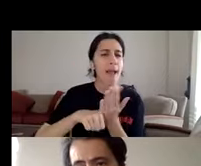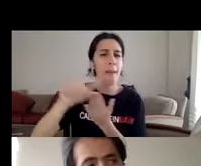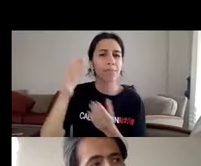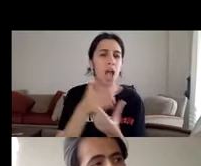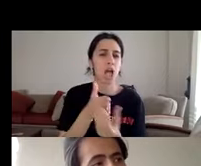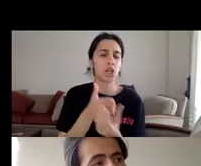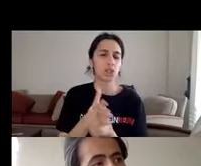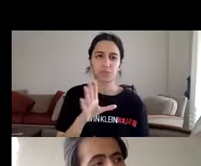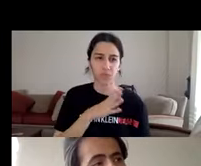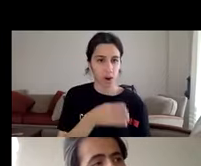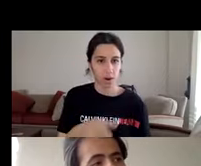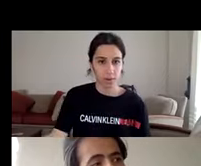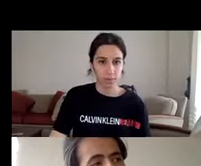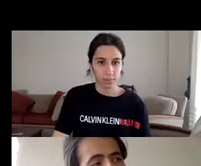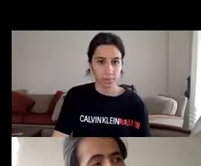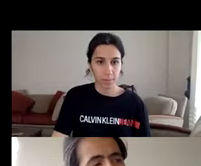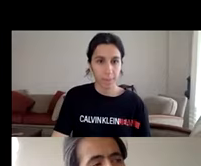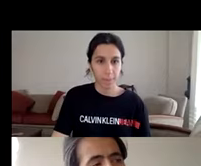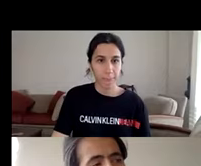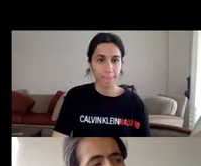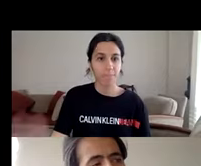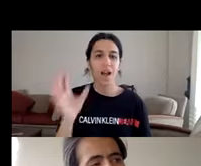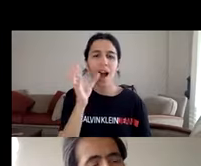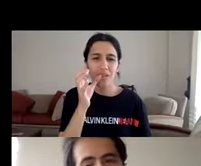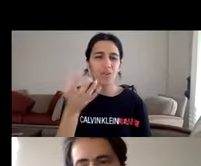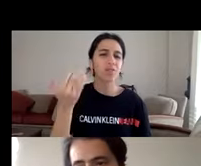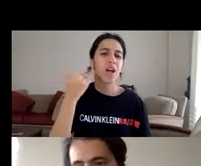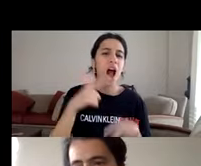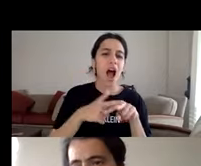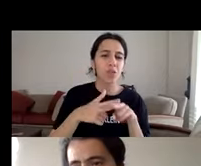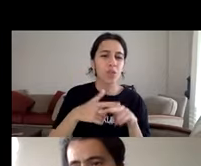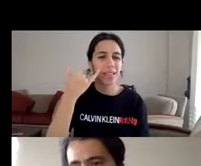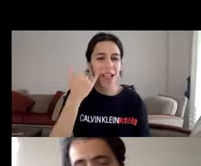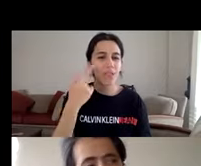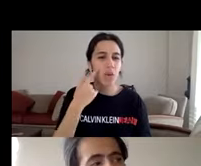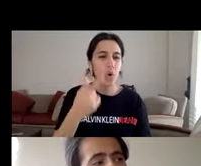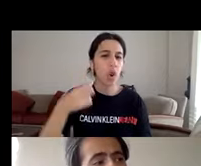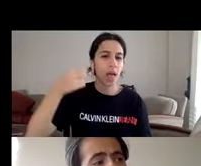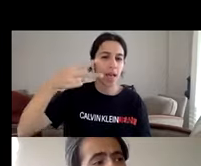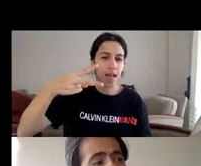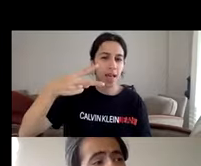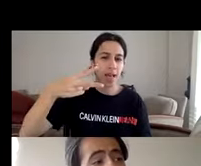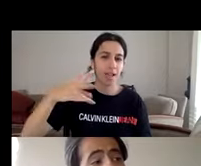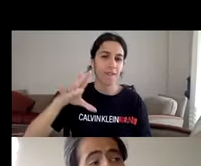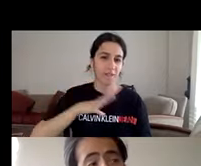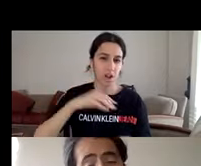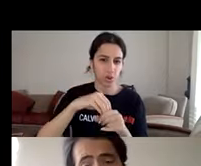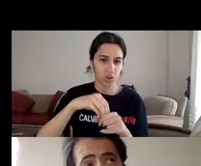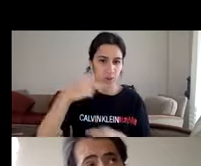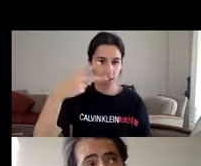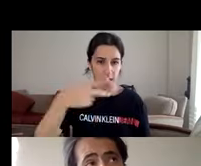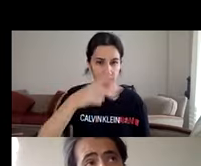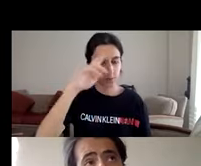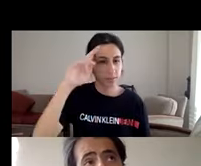araç sayısı sınırlı. Android ve iPhone'un birer tane erişilebilirlik tarayıcısı diye uygulaması var. Bir sürü extension